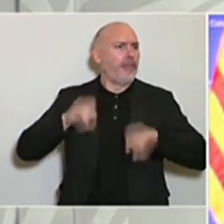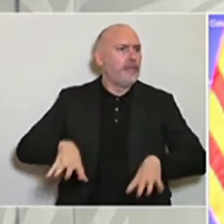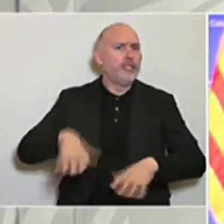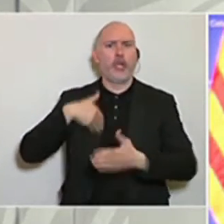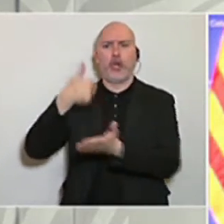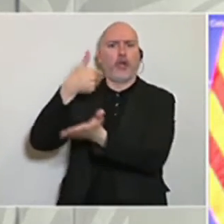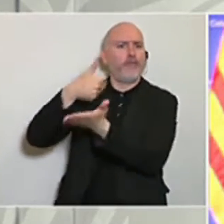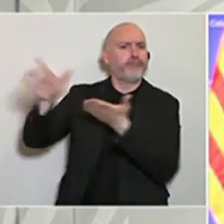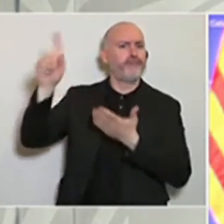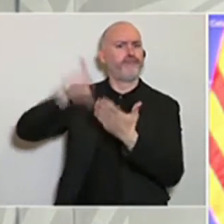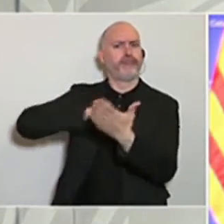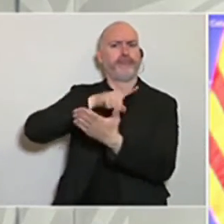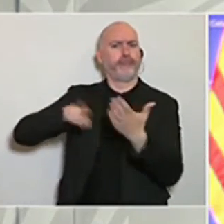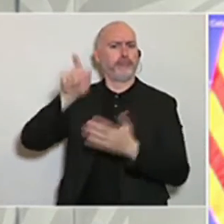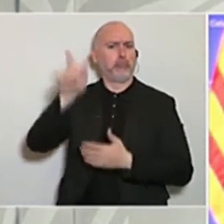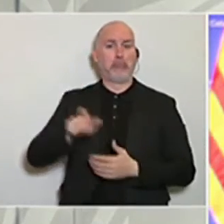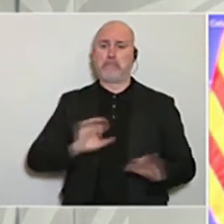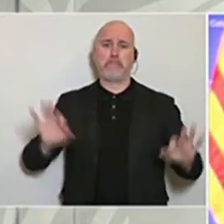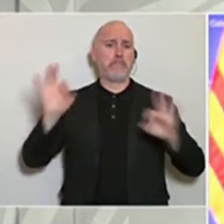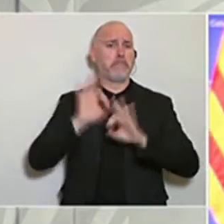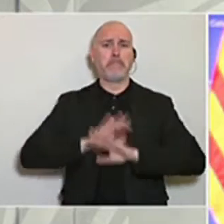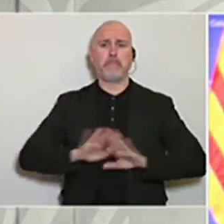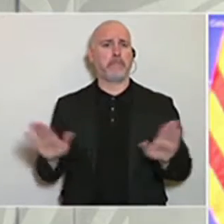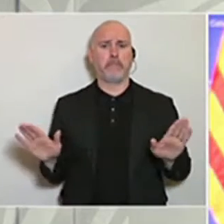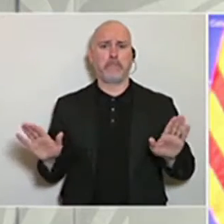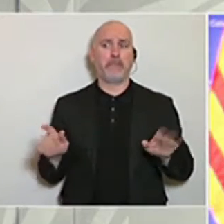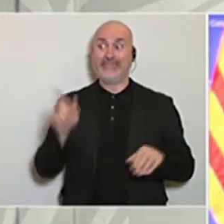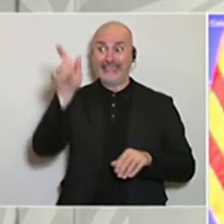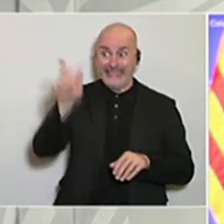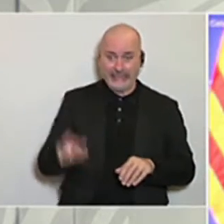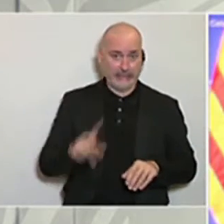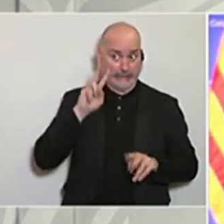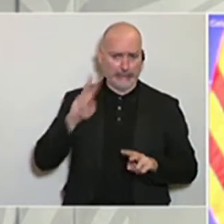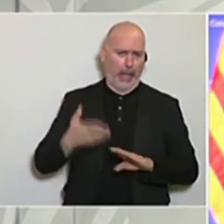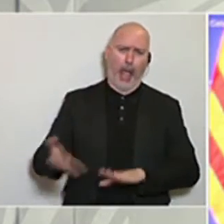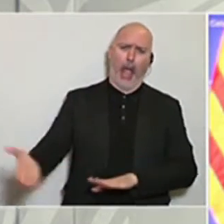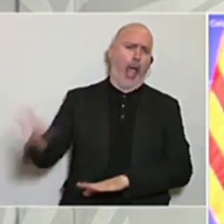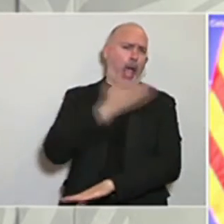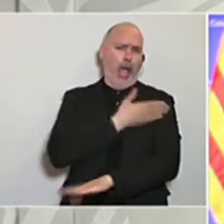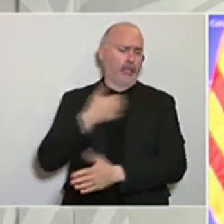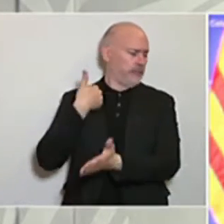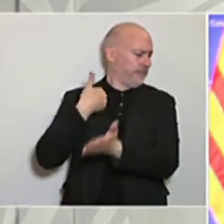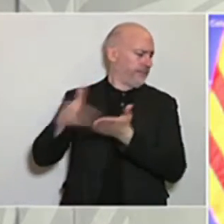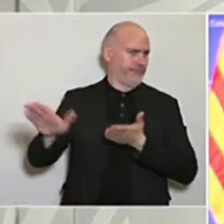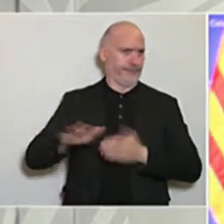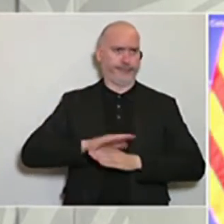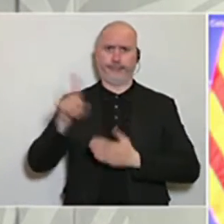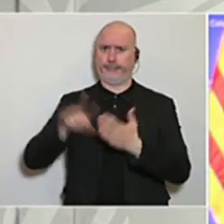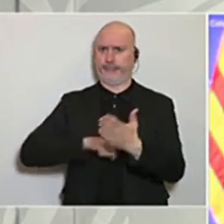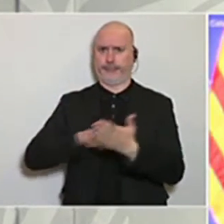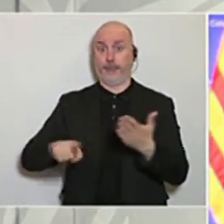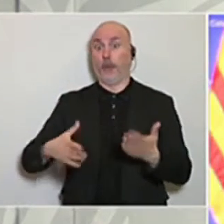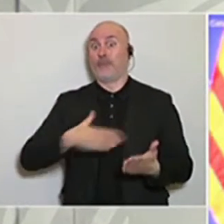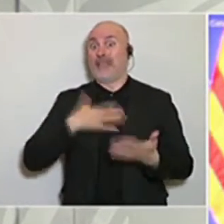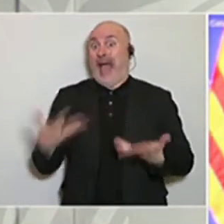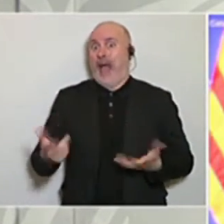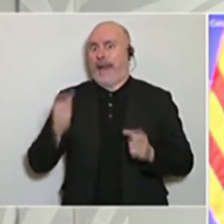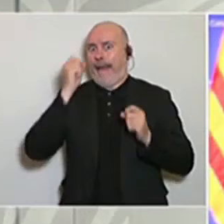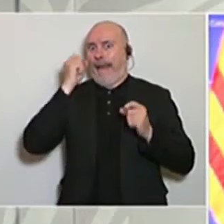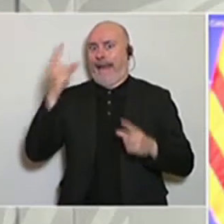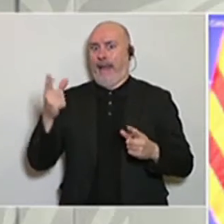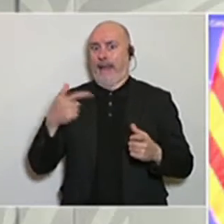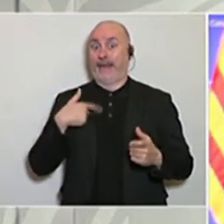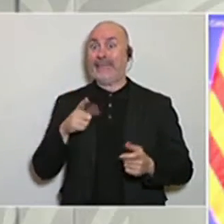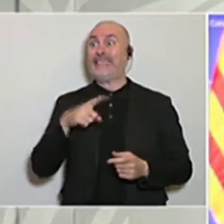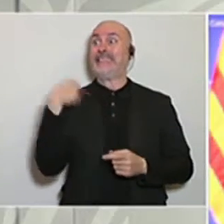aquesta persona. Nosaltres considerem que aquesta persona ja hauria d'haver cessat molt abans. Ara se n'adonen, potser ara perquè estan provant en les seves pròpies